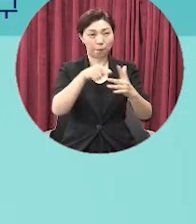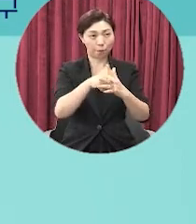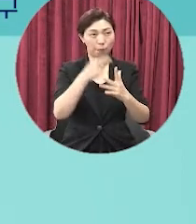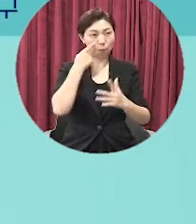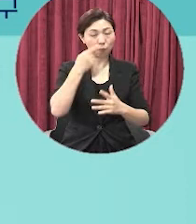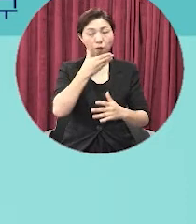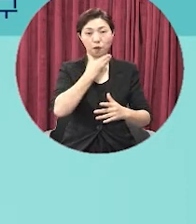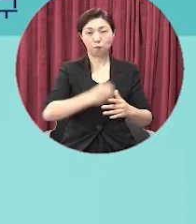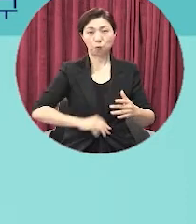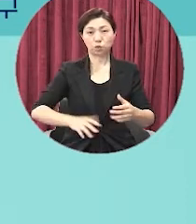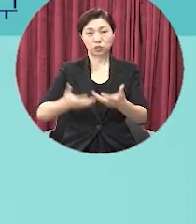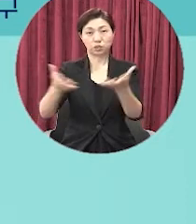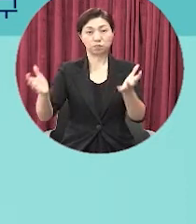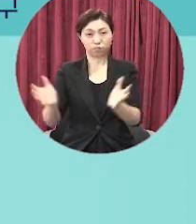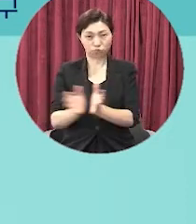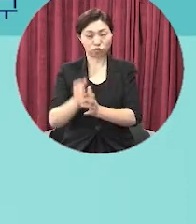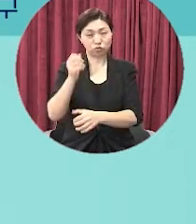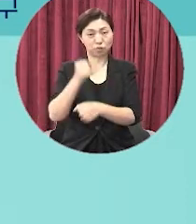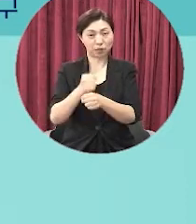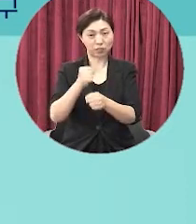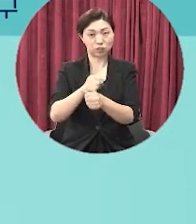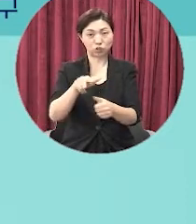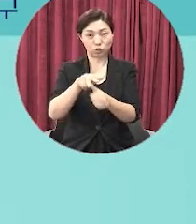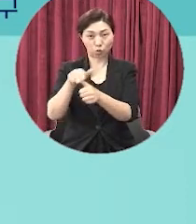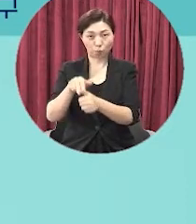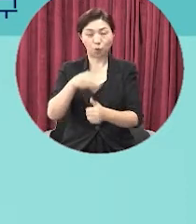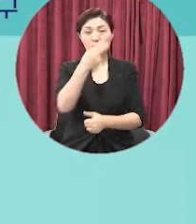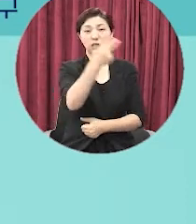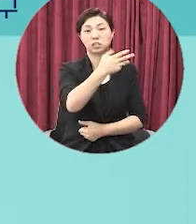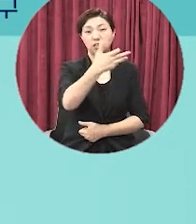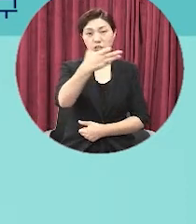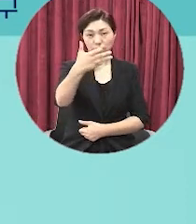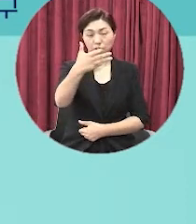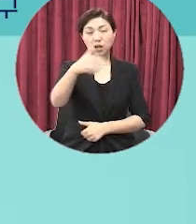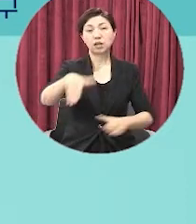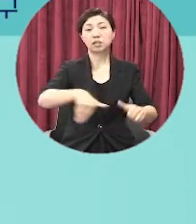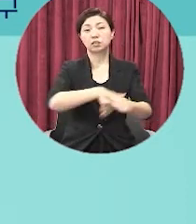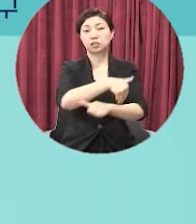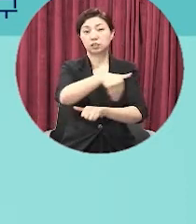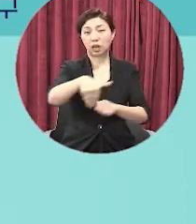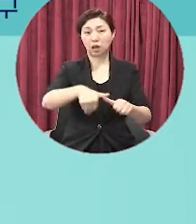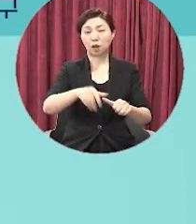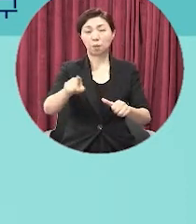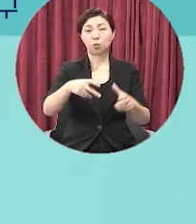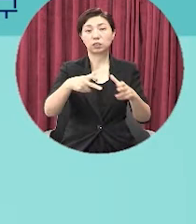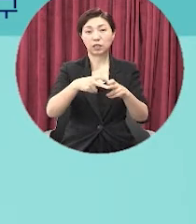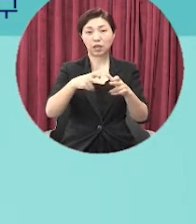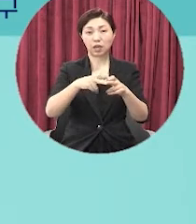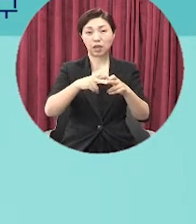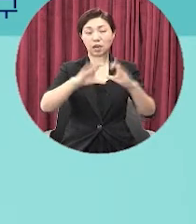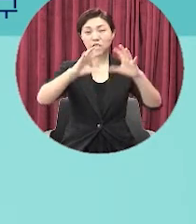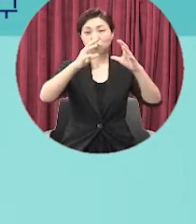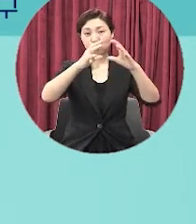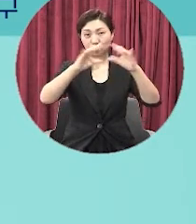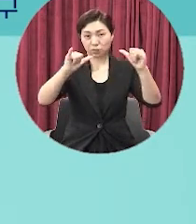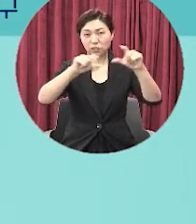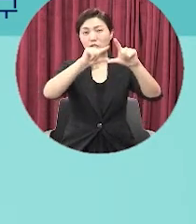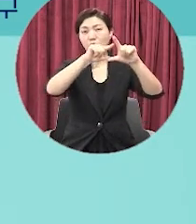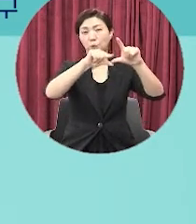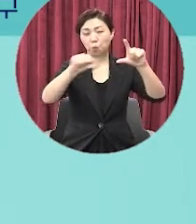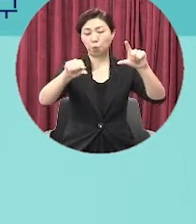데이터를 토대로 준비를 했었는데 2018년 도 현재 장애 인구에서 어 실패에서 19세가